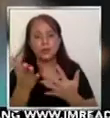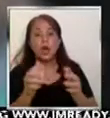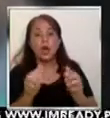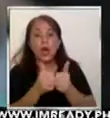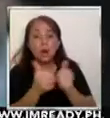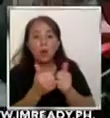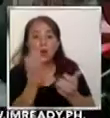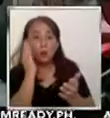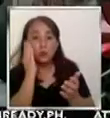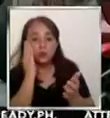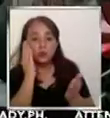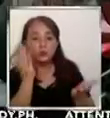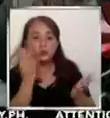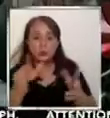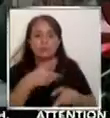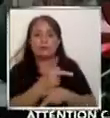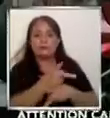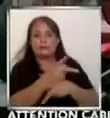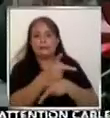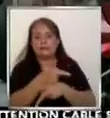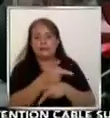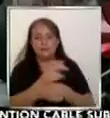to be very, very careful.